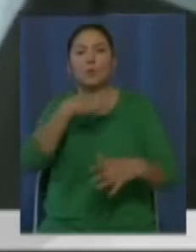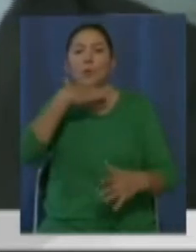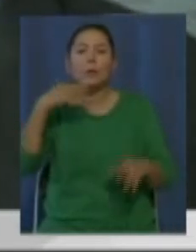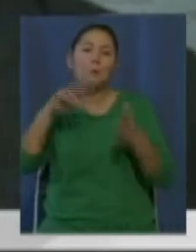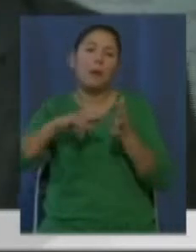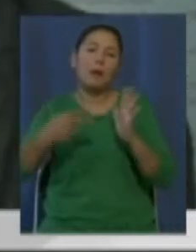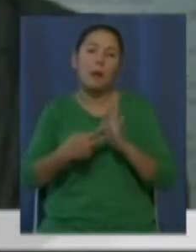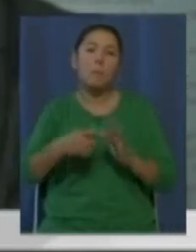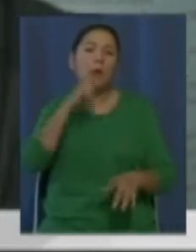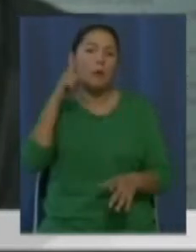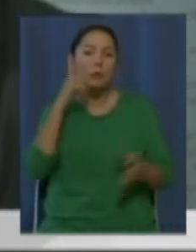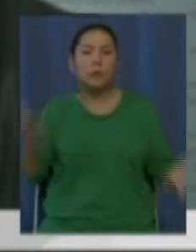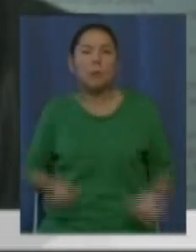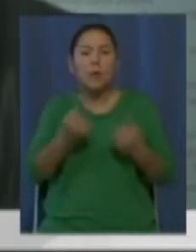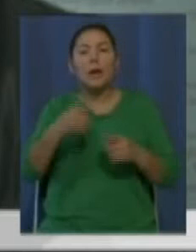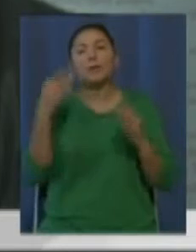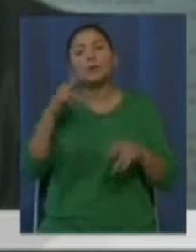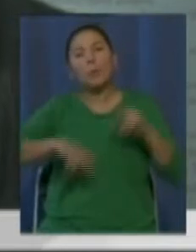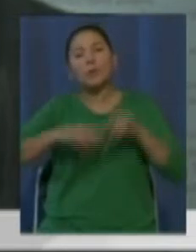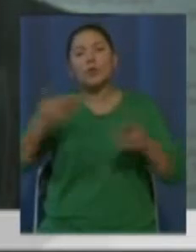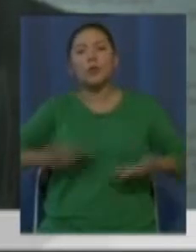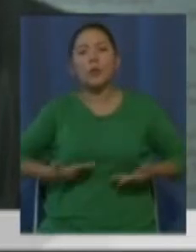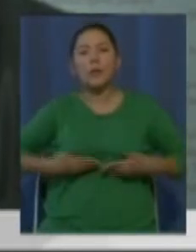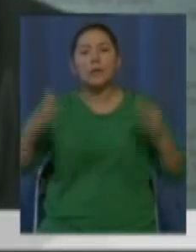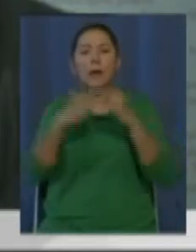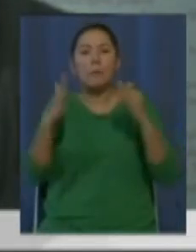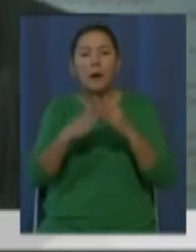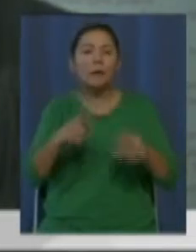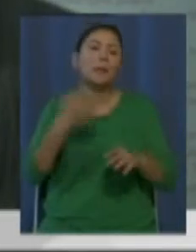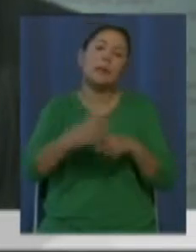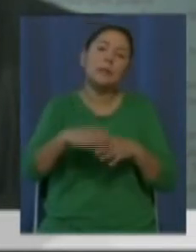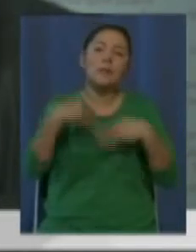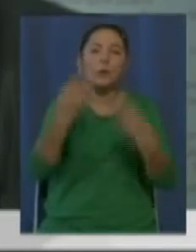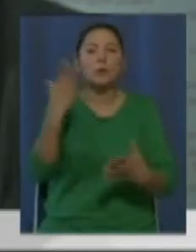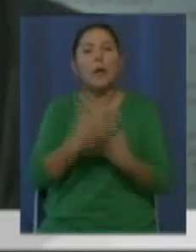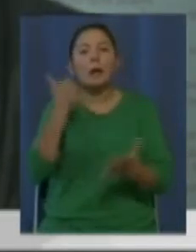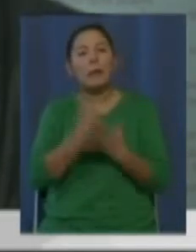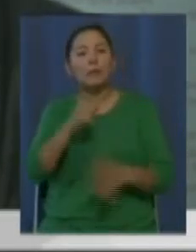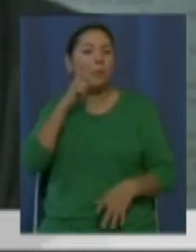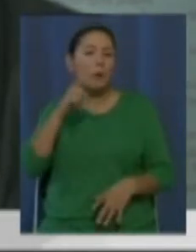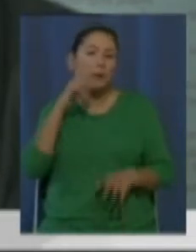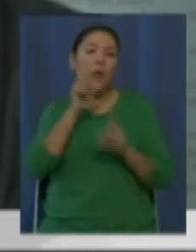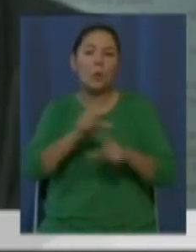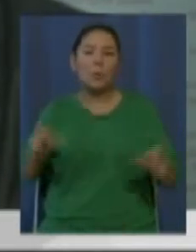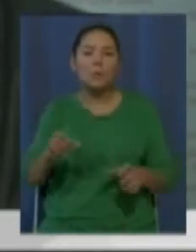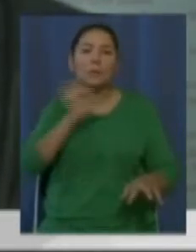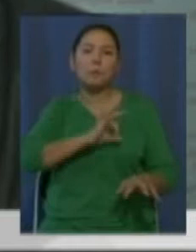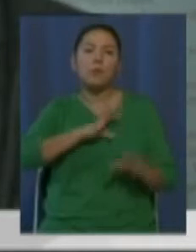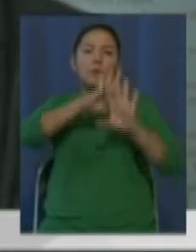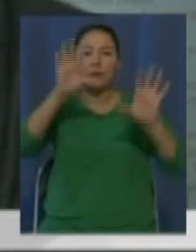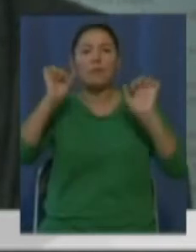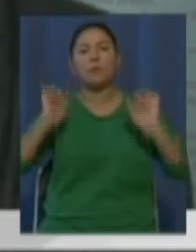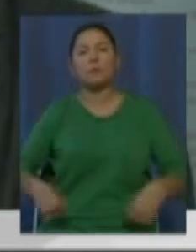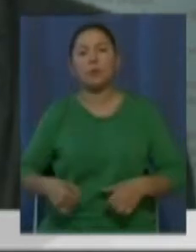бар елбасымыздың. Соны енді қазіргі жастарымыз пайдалану керек. Оқу керек, мамандық алу керек. Сосын енді